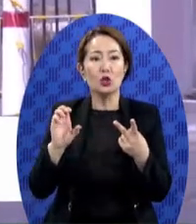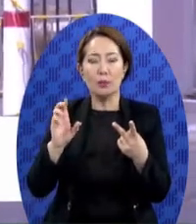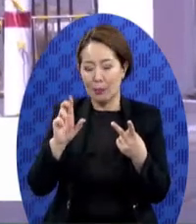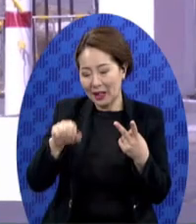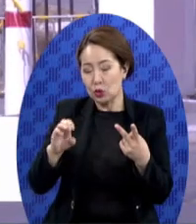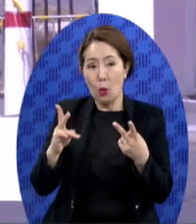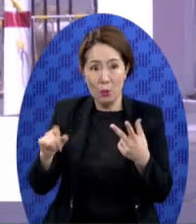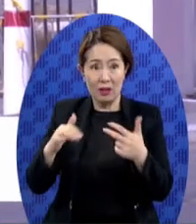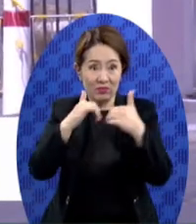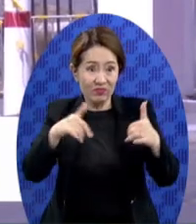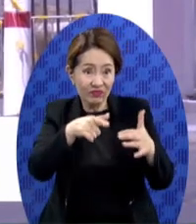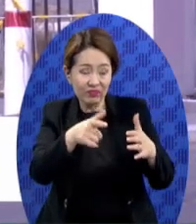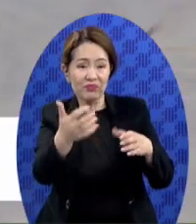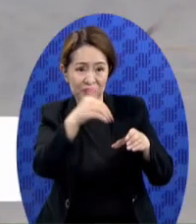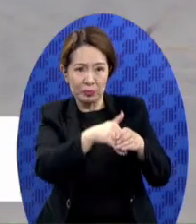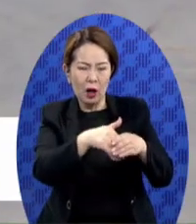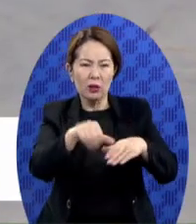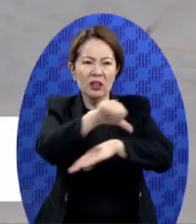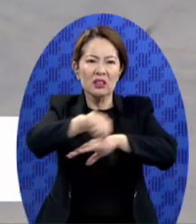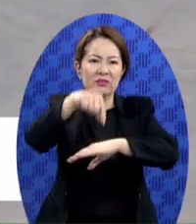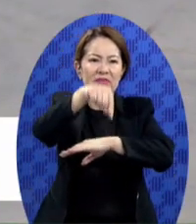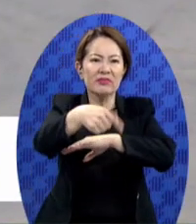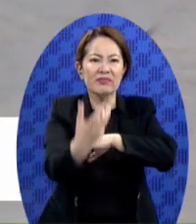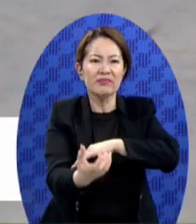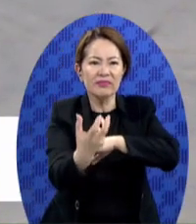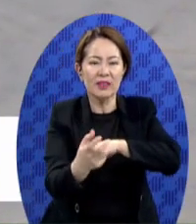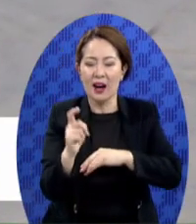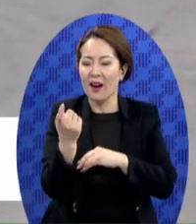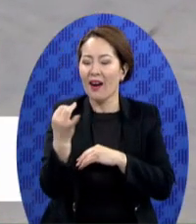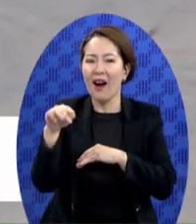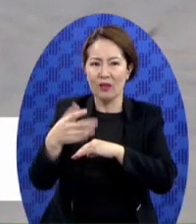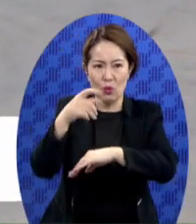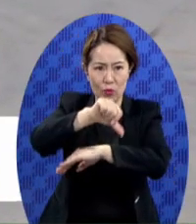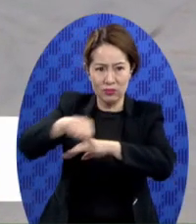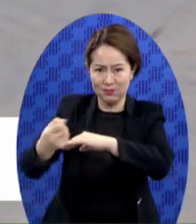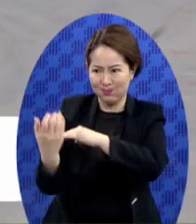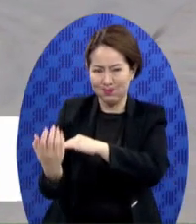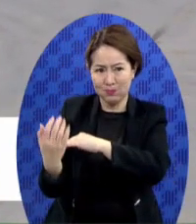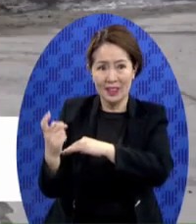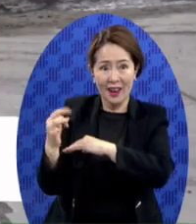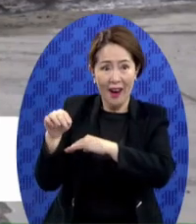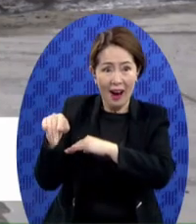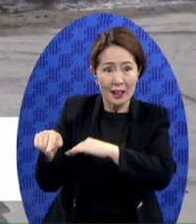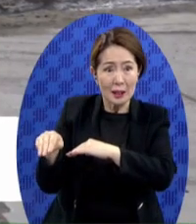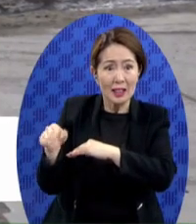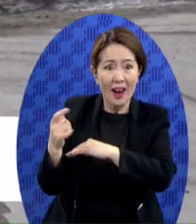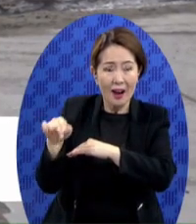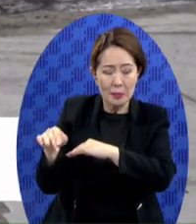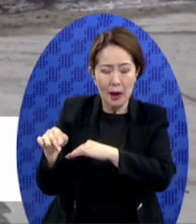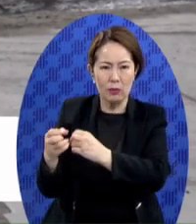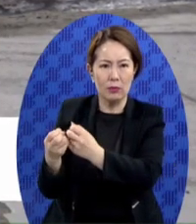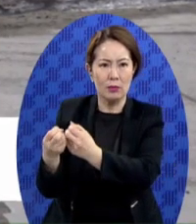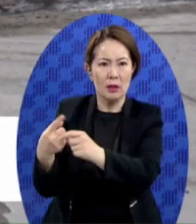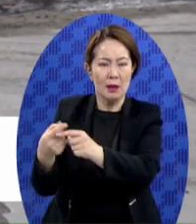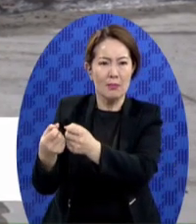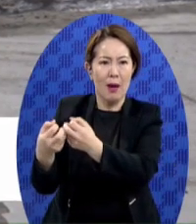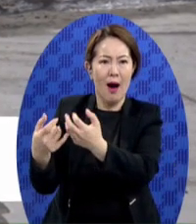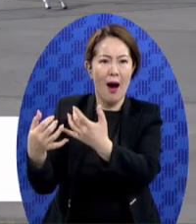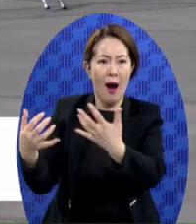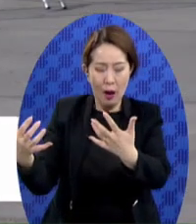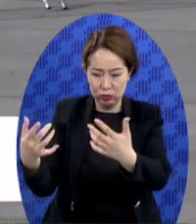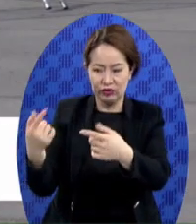хэдий ч одоогоор хил нэвтрч чадлаг үлдсэн Монгол иргэд хяахтад бас байна. Хүмүүсийн төвлөрөл нэмэгдүүлэлт эднийг татан авах шаардлага үүснэ гэдгийг Улсын онцгой